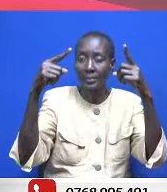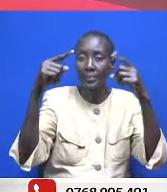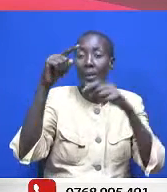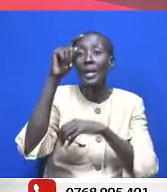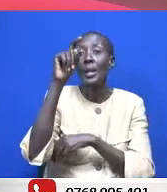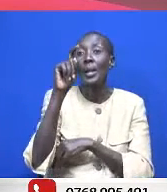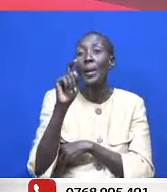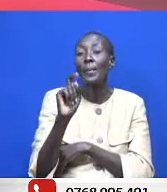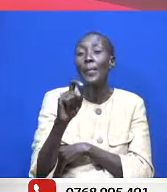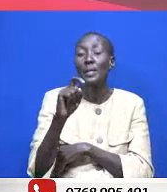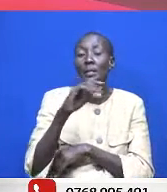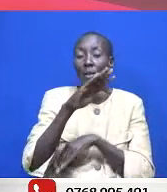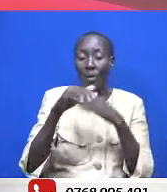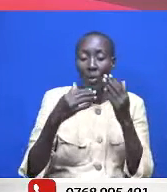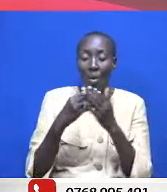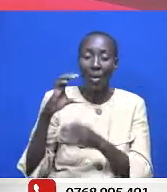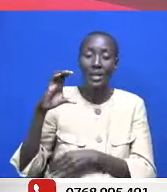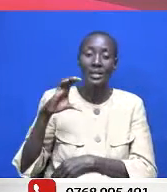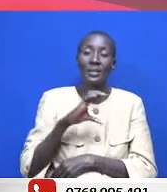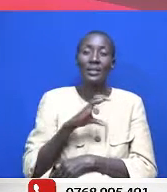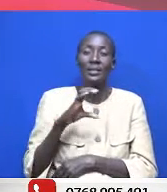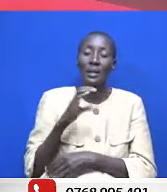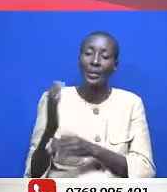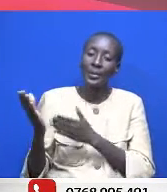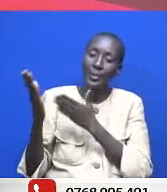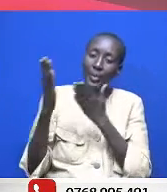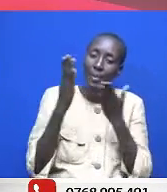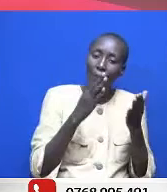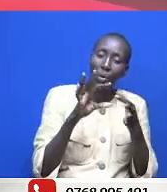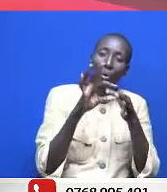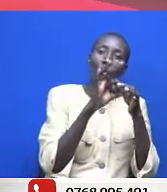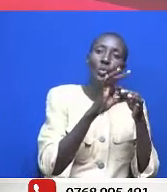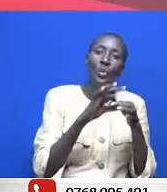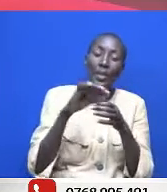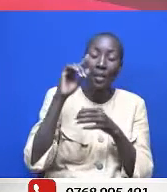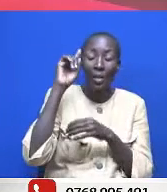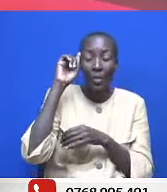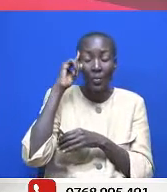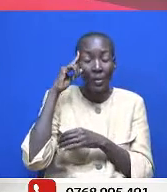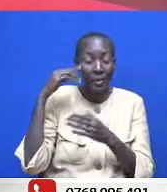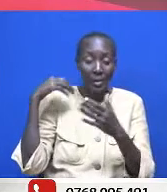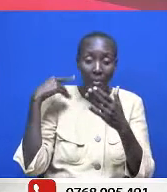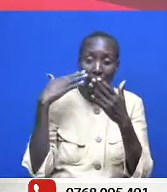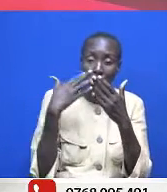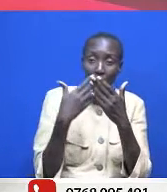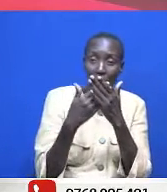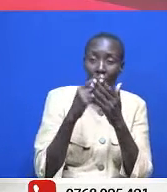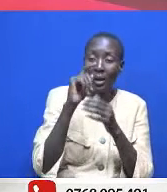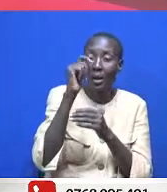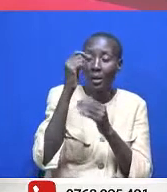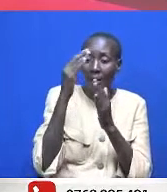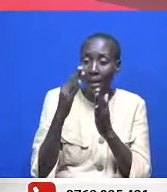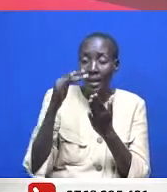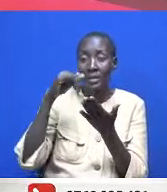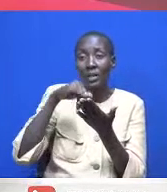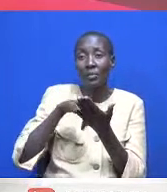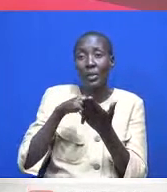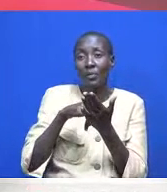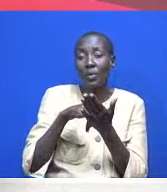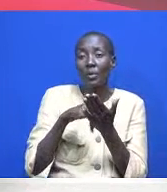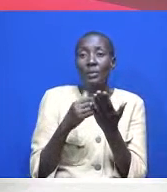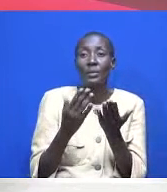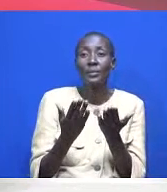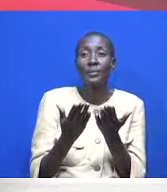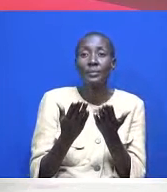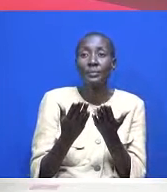lazima wananchi wote waweze kuletwa pamoja. Unadhani ya kwamba hadi sasa hivi Wakenya wameweza kuhusishwa pakubwa?